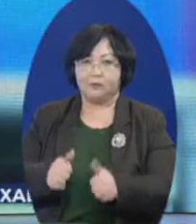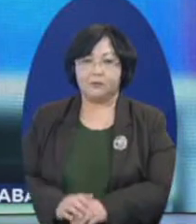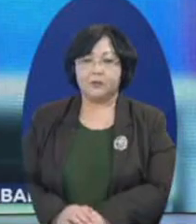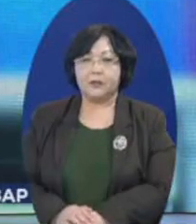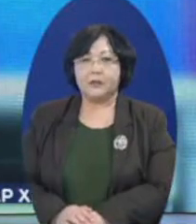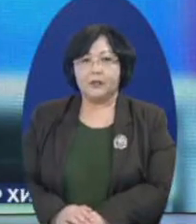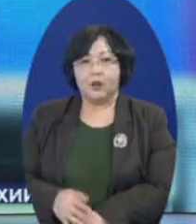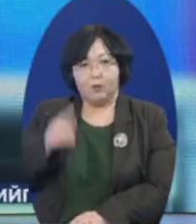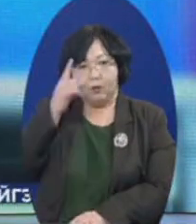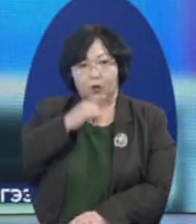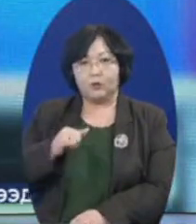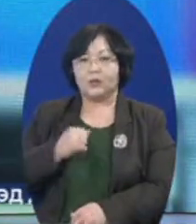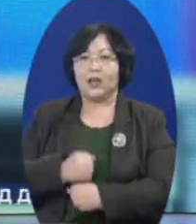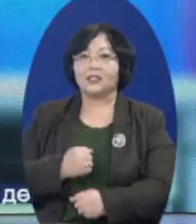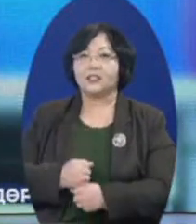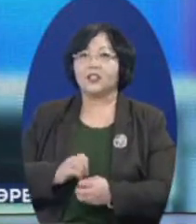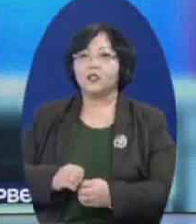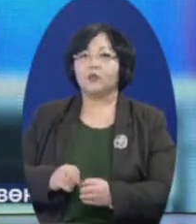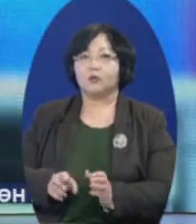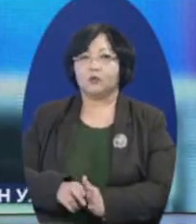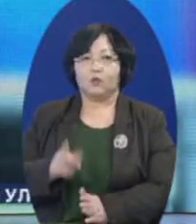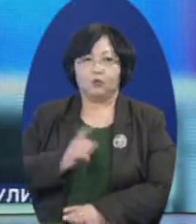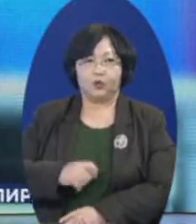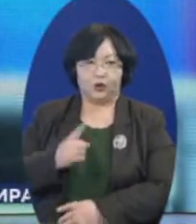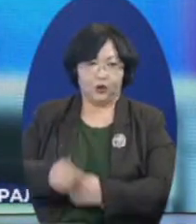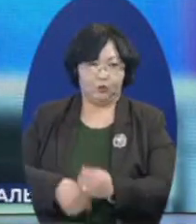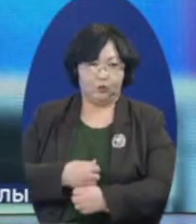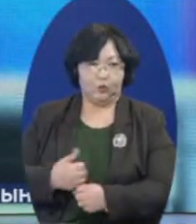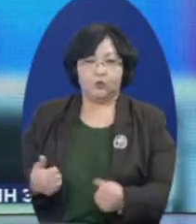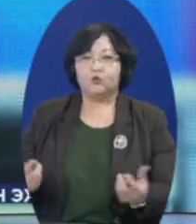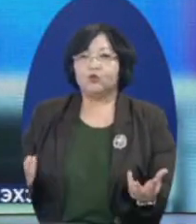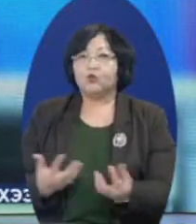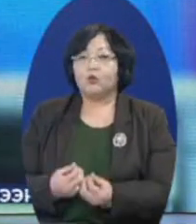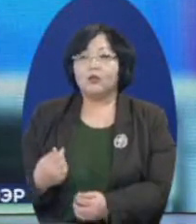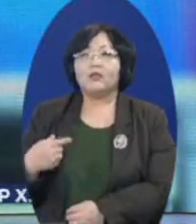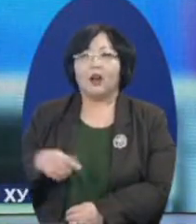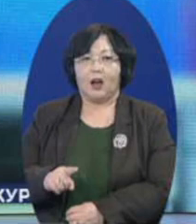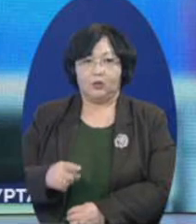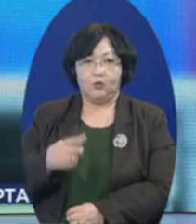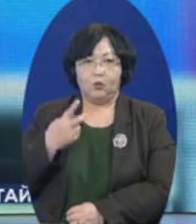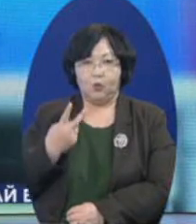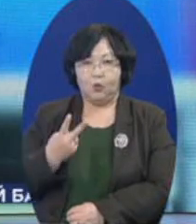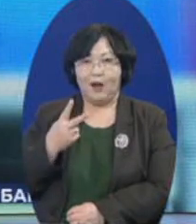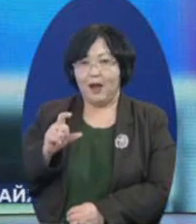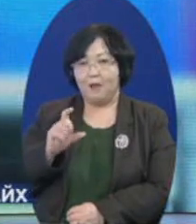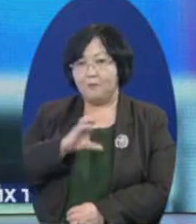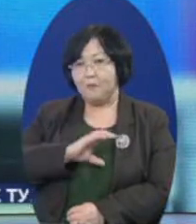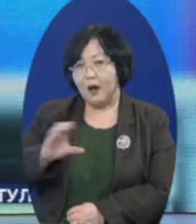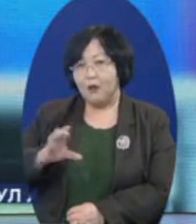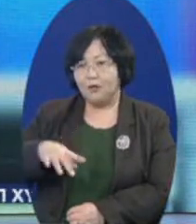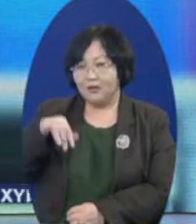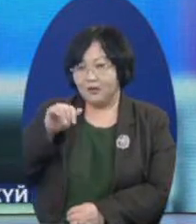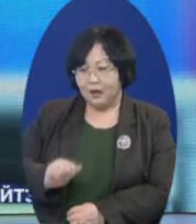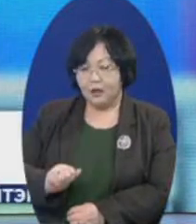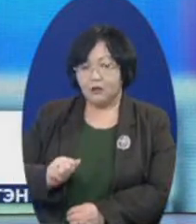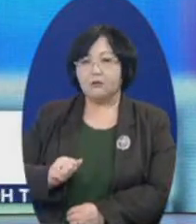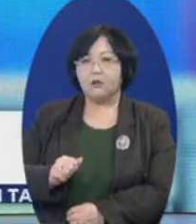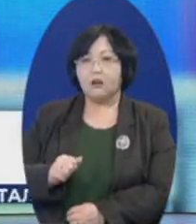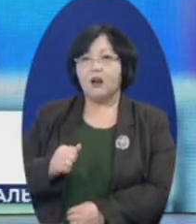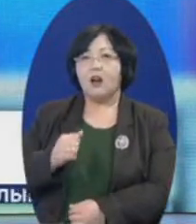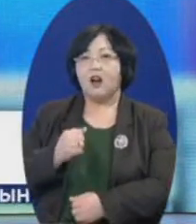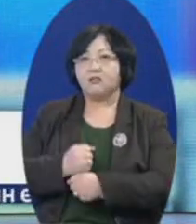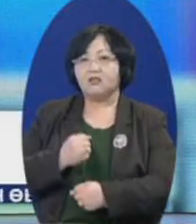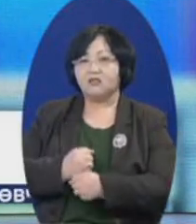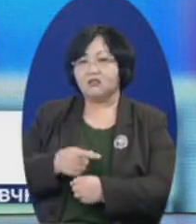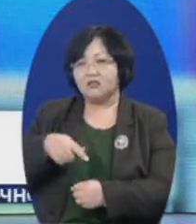Цэг хөтөлбөрийн зах зээл дээр ажиллах хүчин зүйлээр хөсөлт хомсдож байгаа. Төвний гол шалтгааныг үйлдвэрчний өвлийн байгууллагаас цалин урамшуул болоод мөнгө төлбөрийн